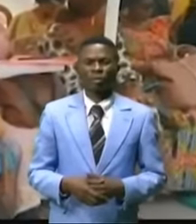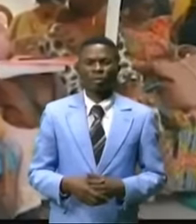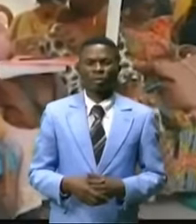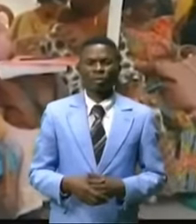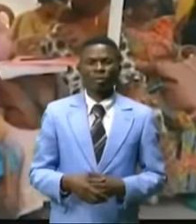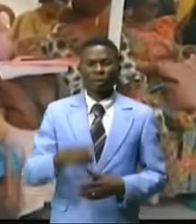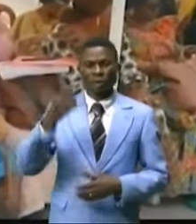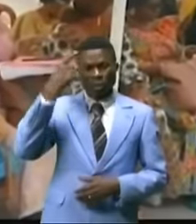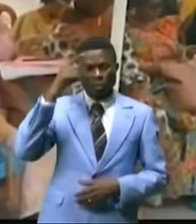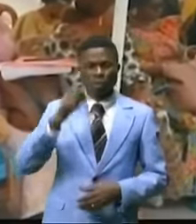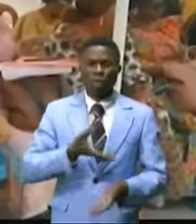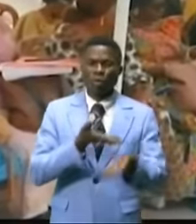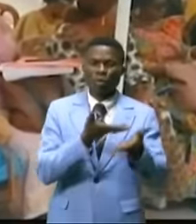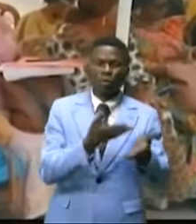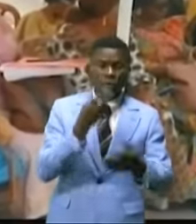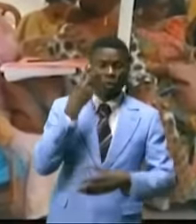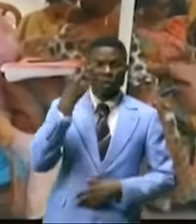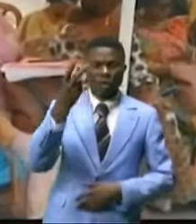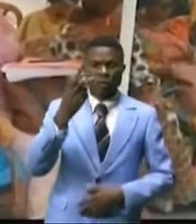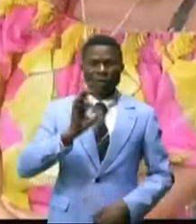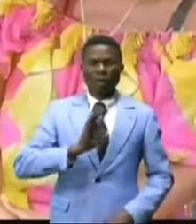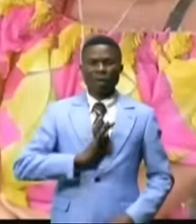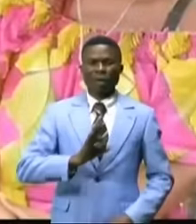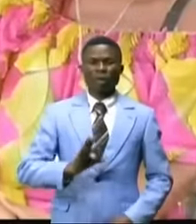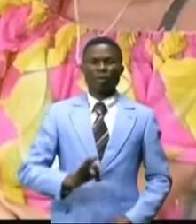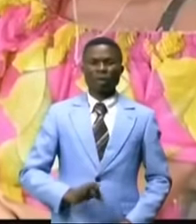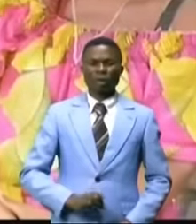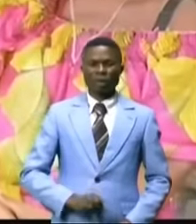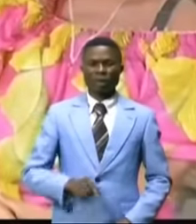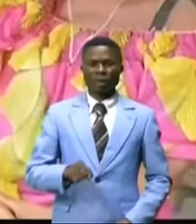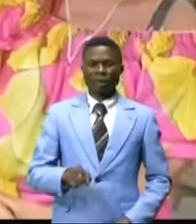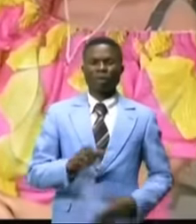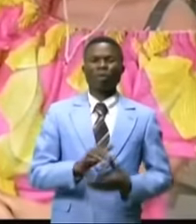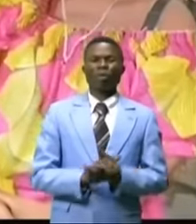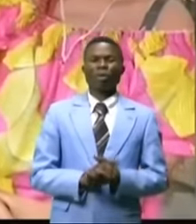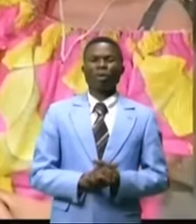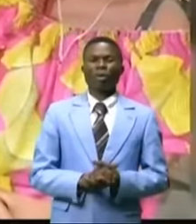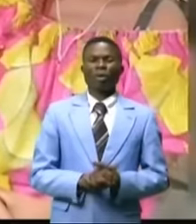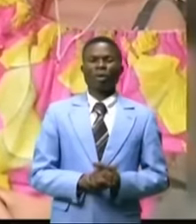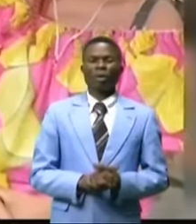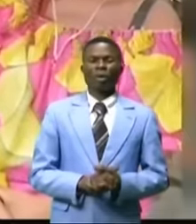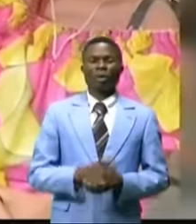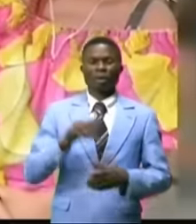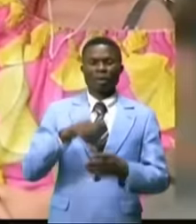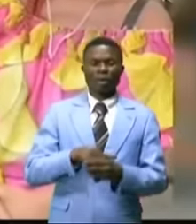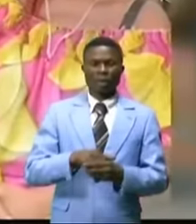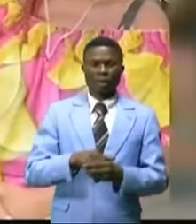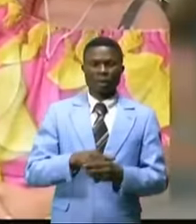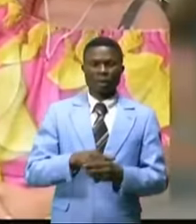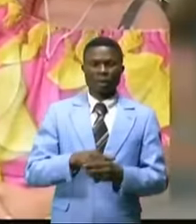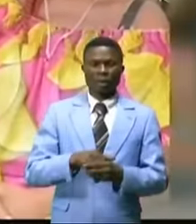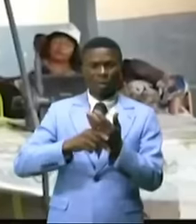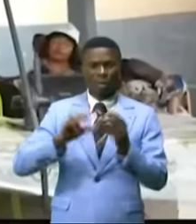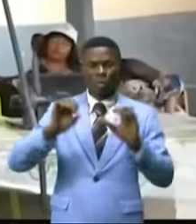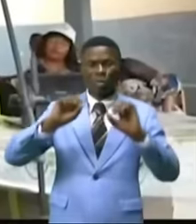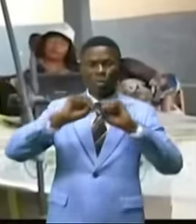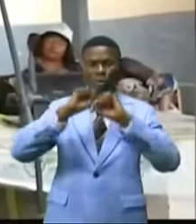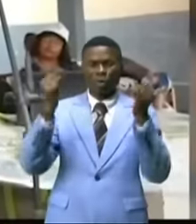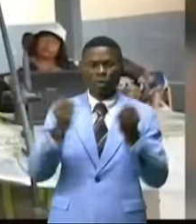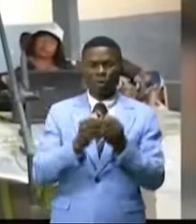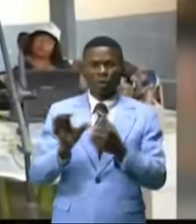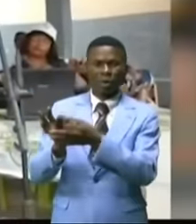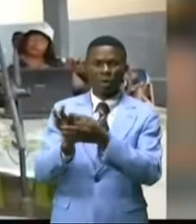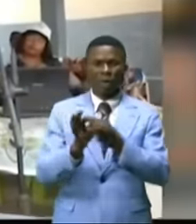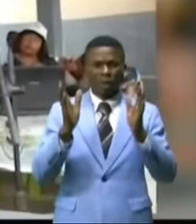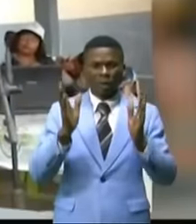C'est pour accompagner la vision du chef de l'État, Félix-Antoine Tshisekedi Tshilombo, dans son volet social. Le